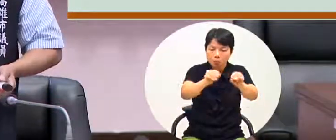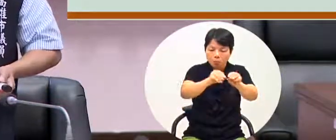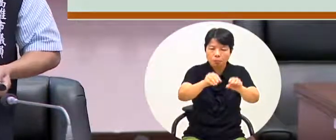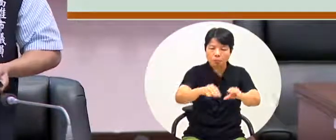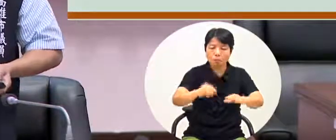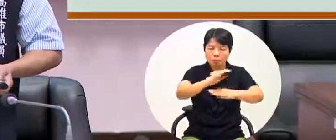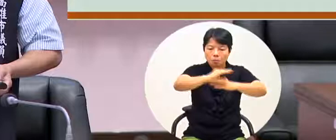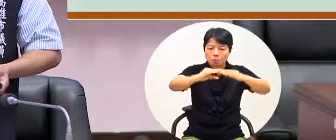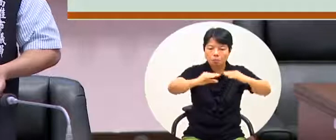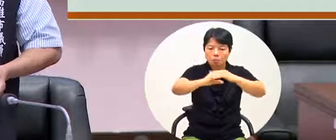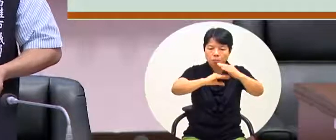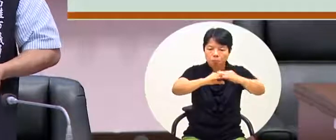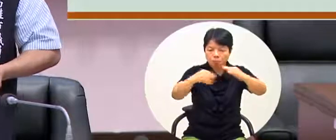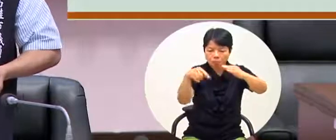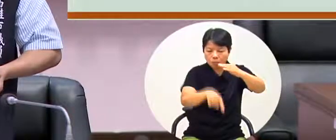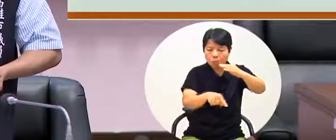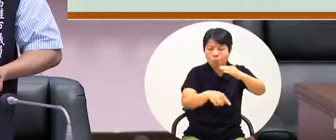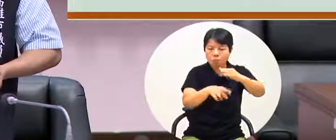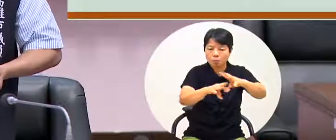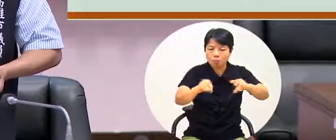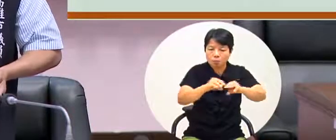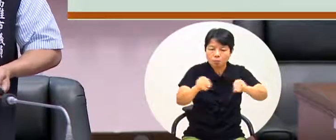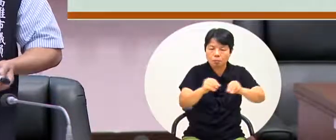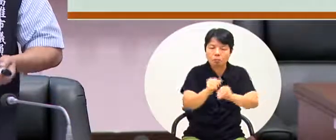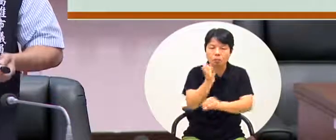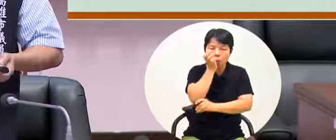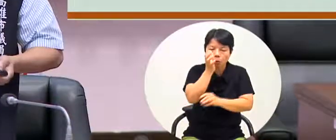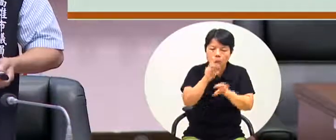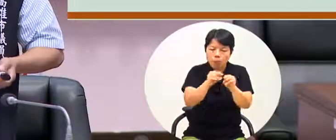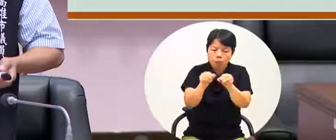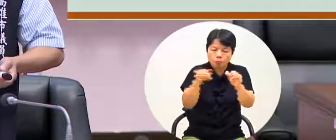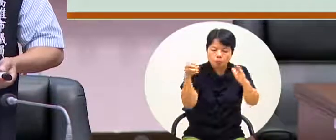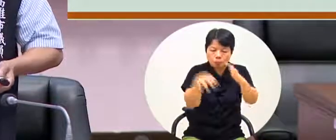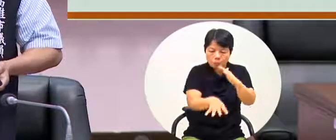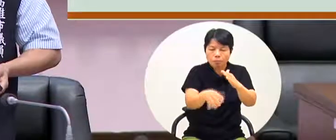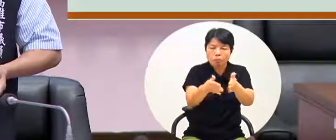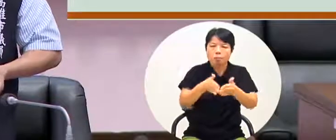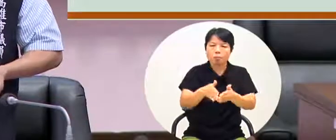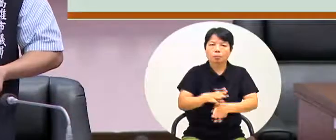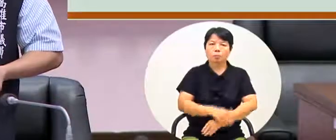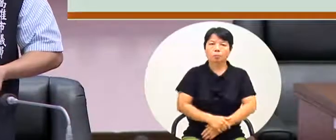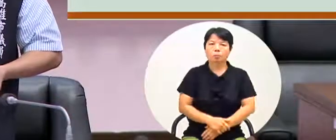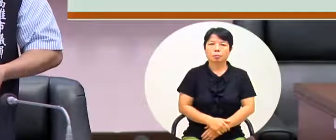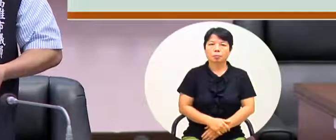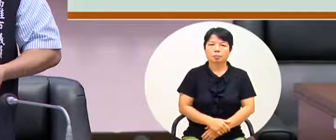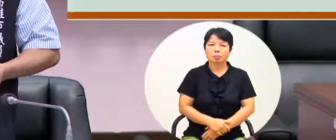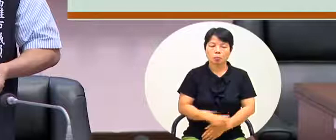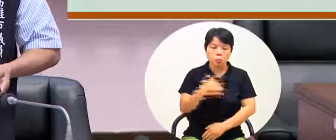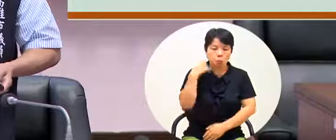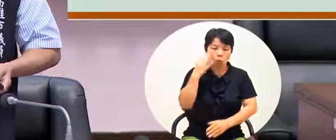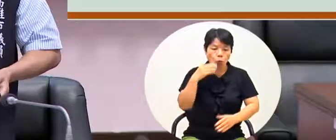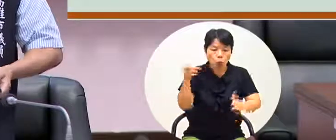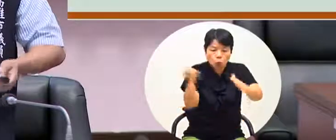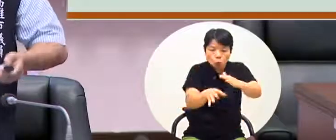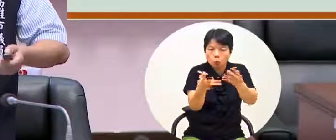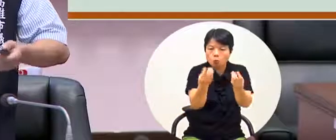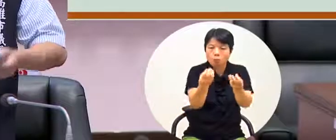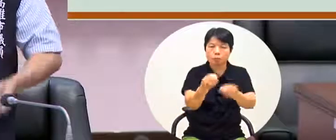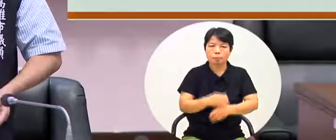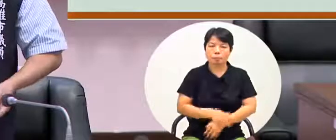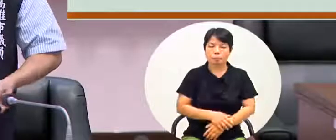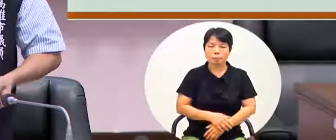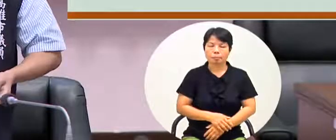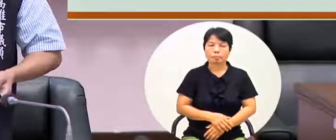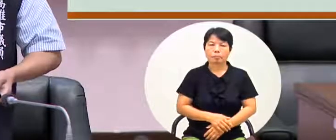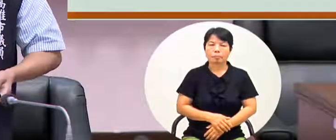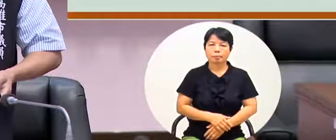吼，你若要设计这个脆胶结配吼，这个真容易啦吼，真容易就会劈，还是讲会